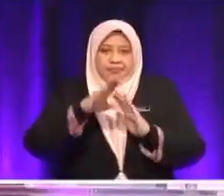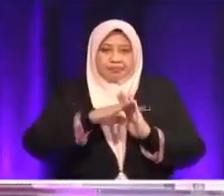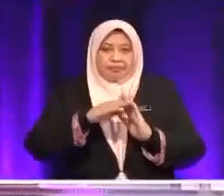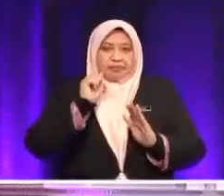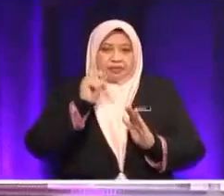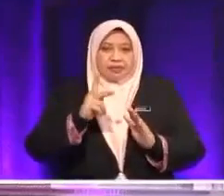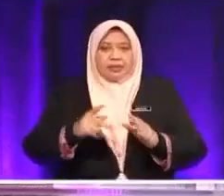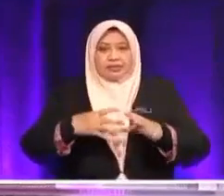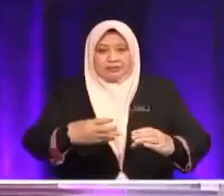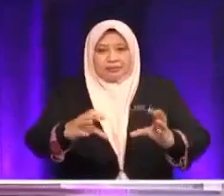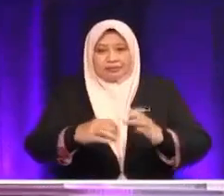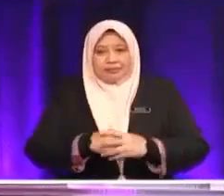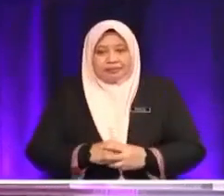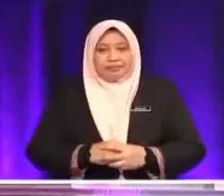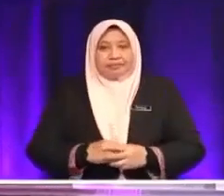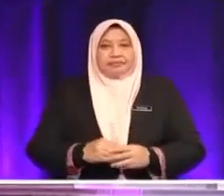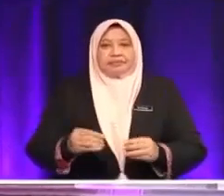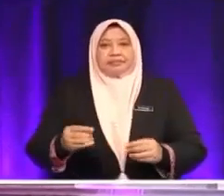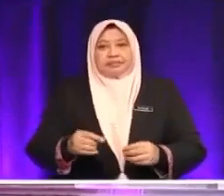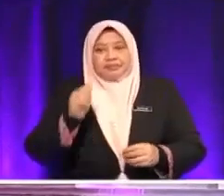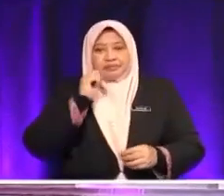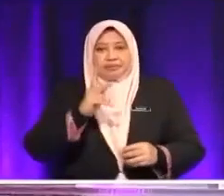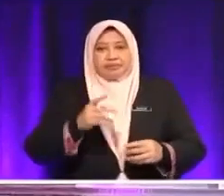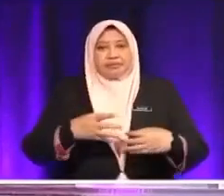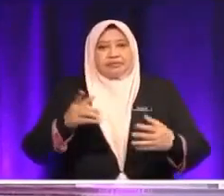laju lagi tadi lebih lanjut